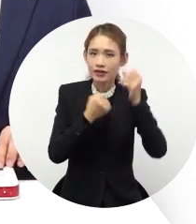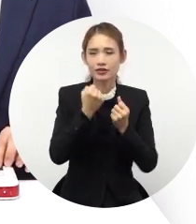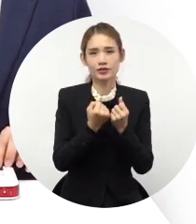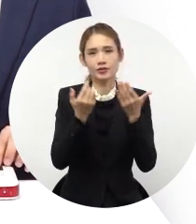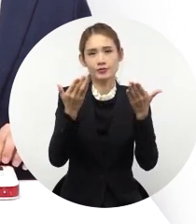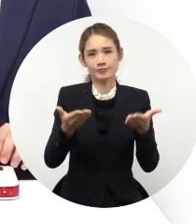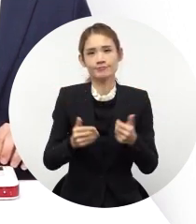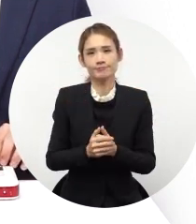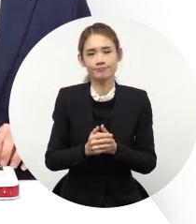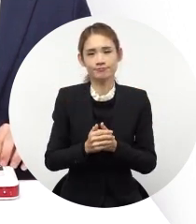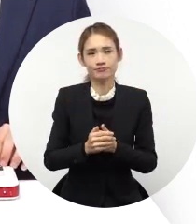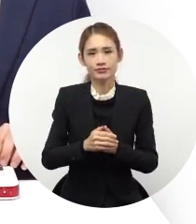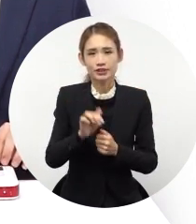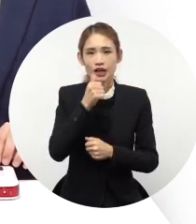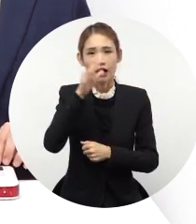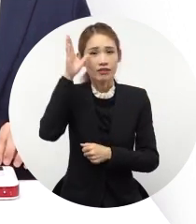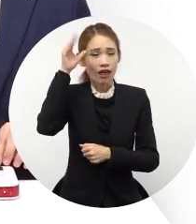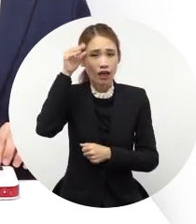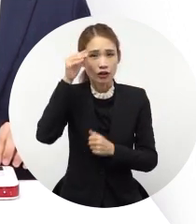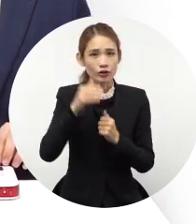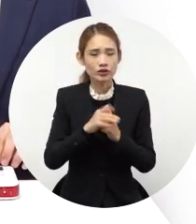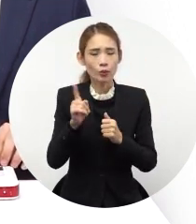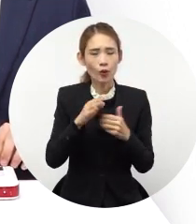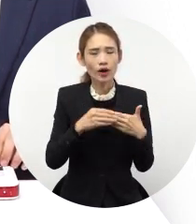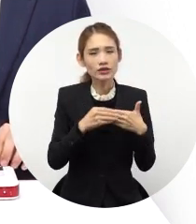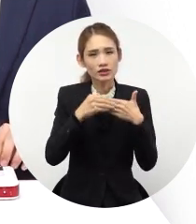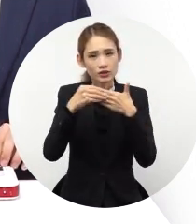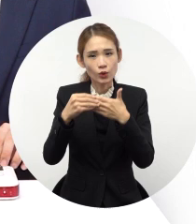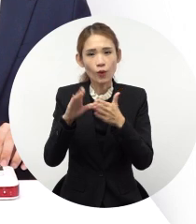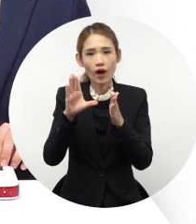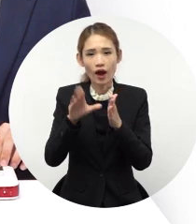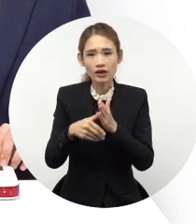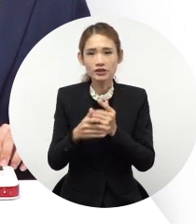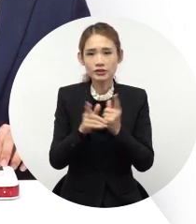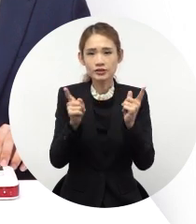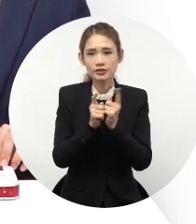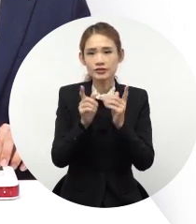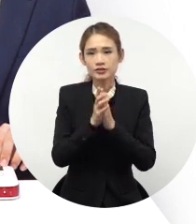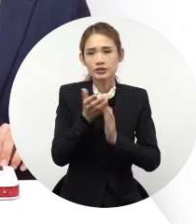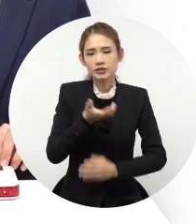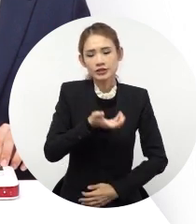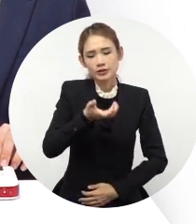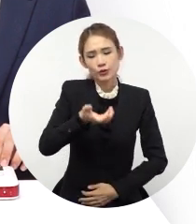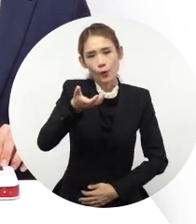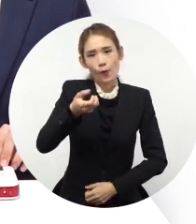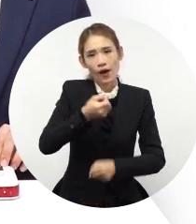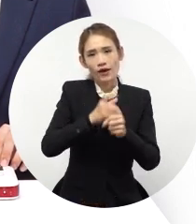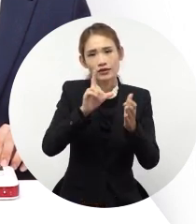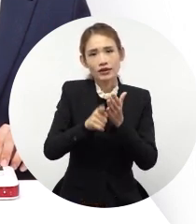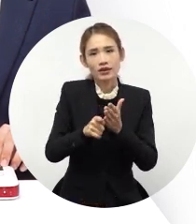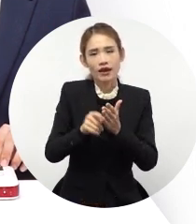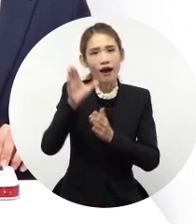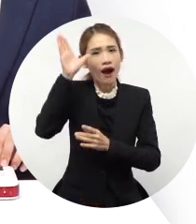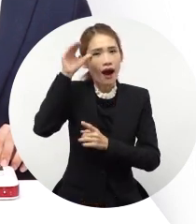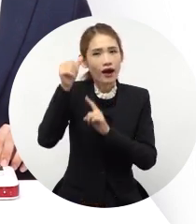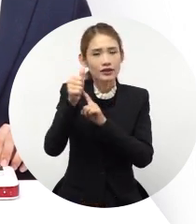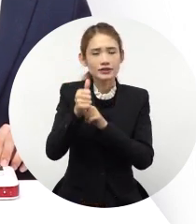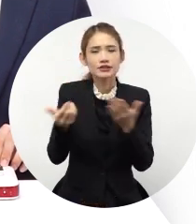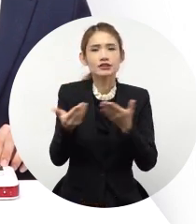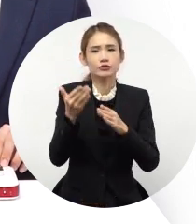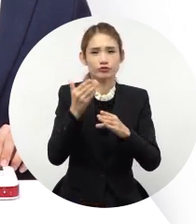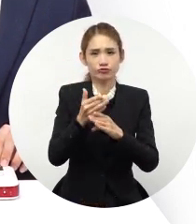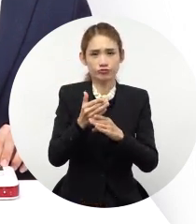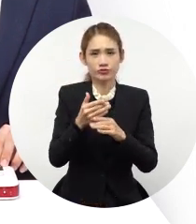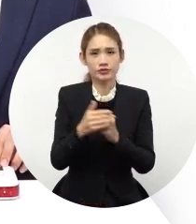드리고 싶은데요. 안내견이 어딘가를 이동하고 있을 때는 실질적으로 이동할 때는 일을 하는 상태입니다.